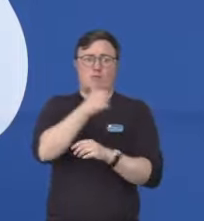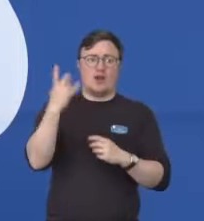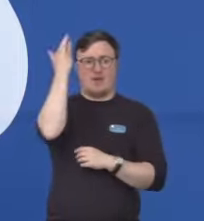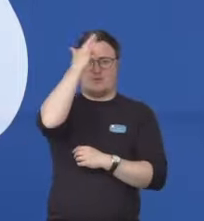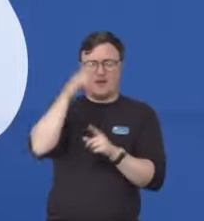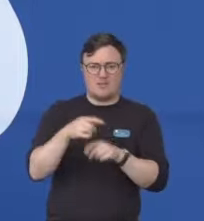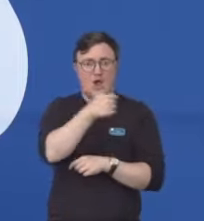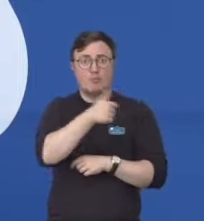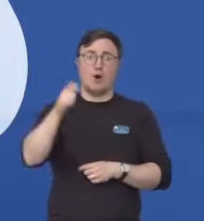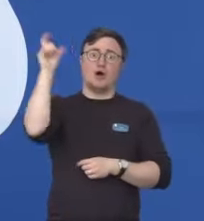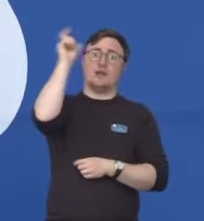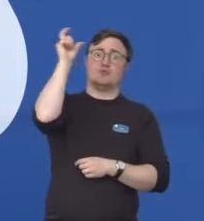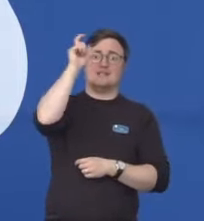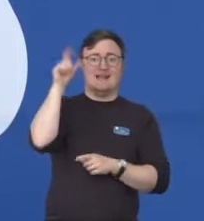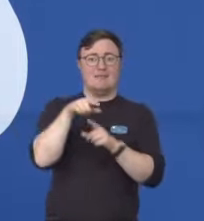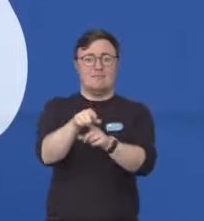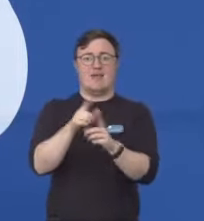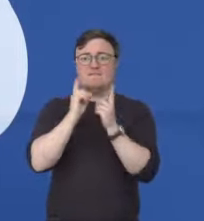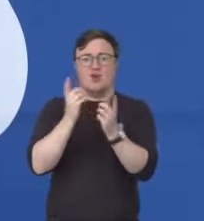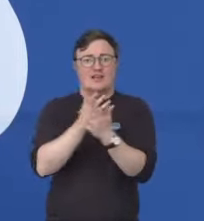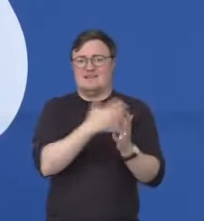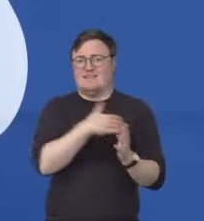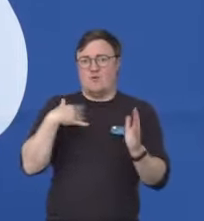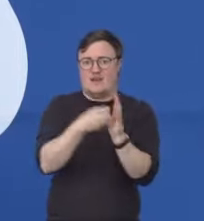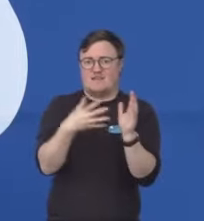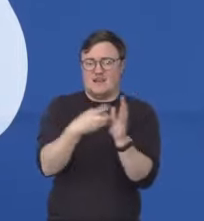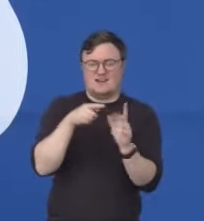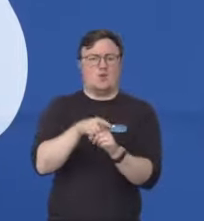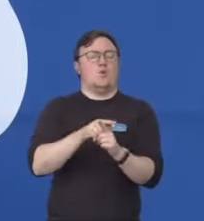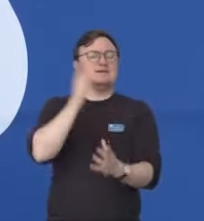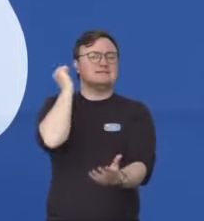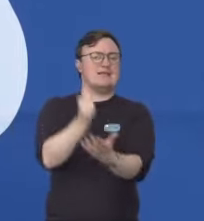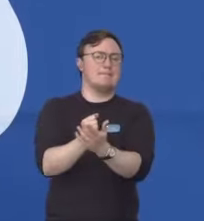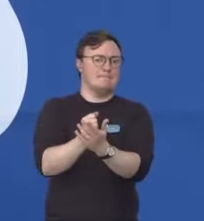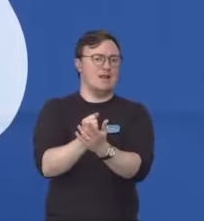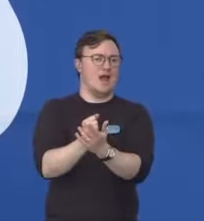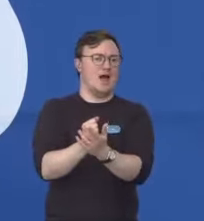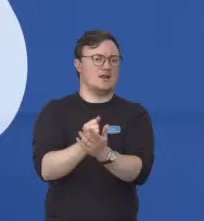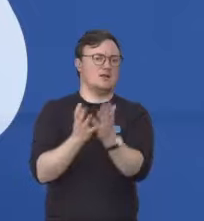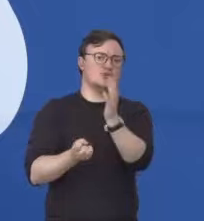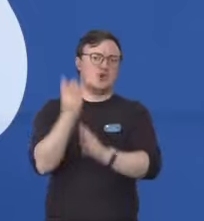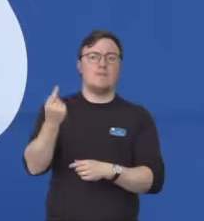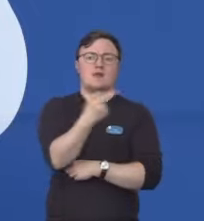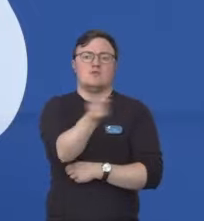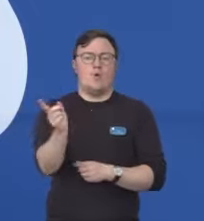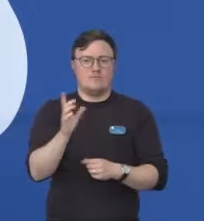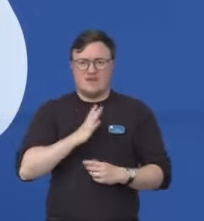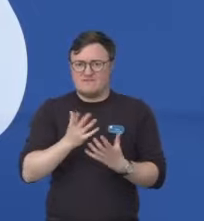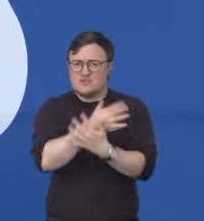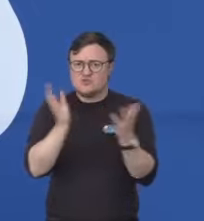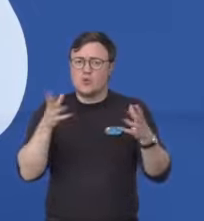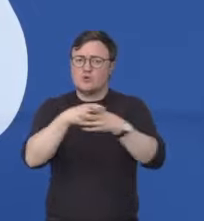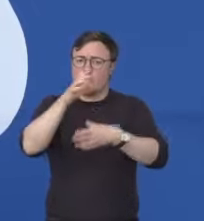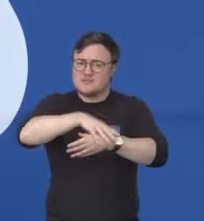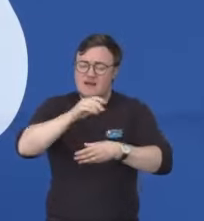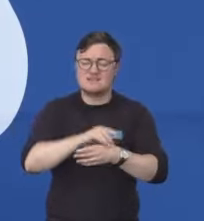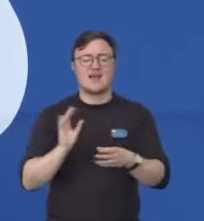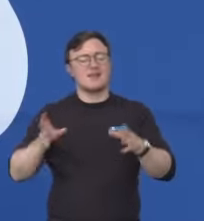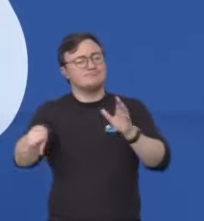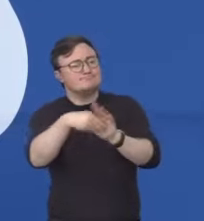våra värderingar som ska utvisas. Det gör ju en otroligt stämplande effekt på en jättestor grupp svenskar som är med och bidrar